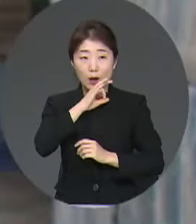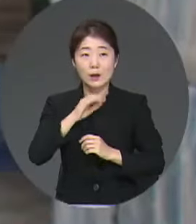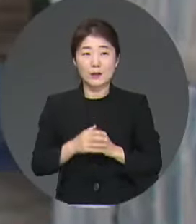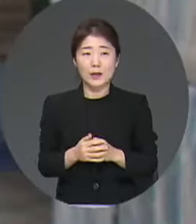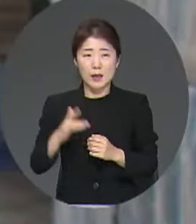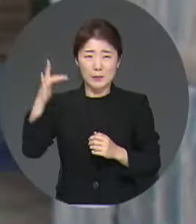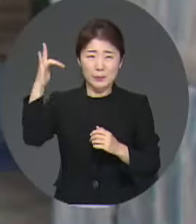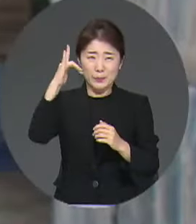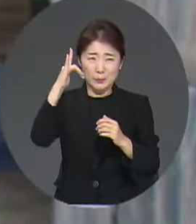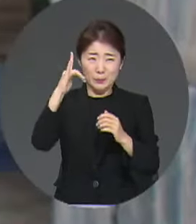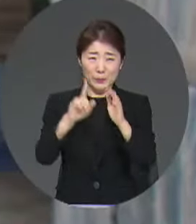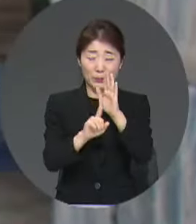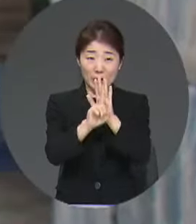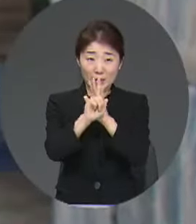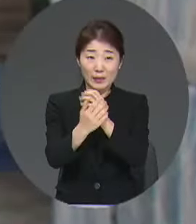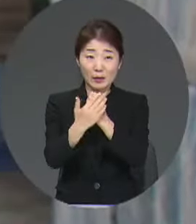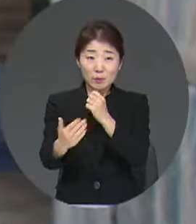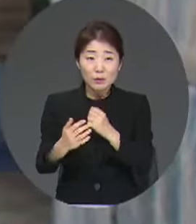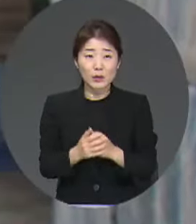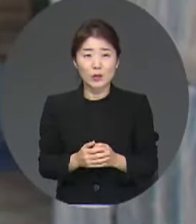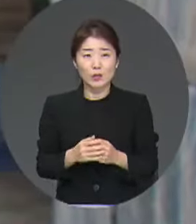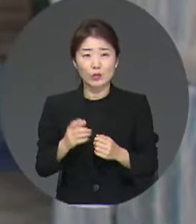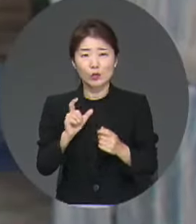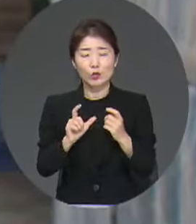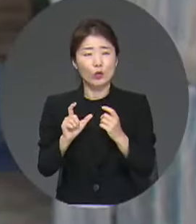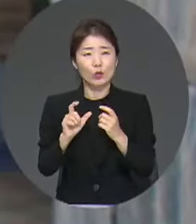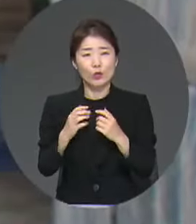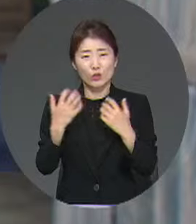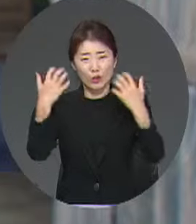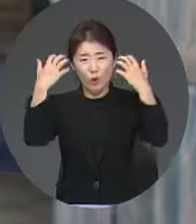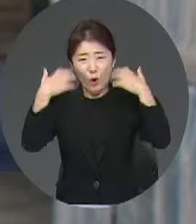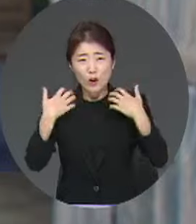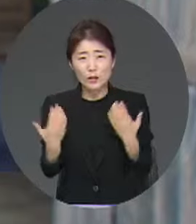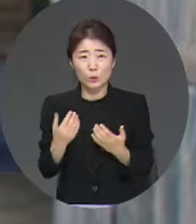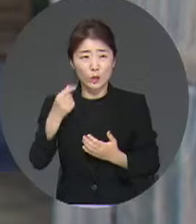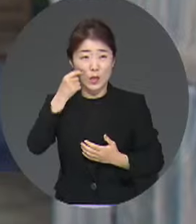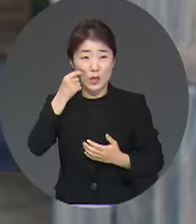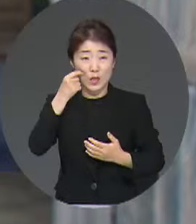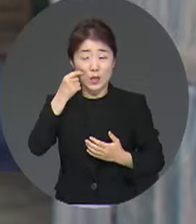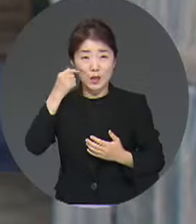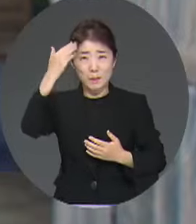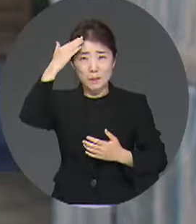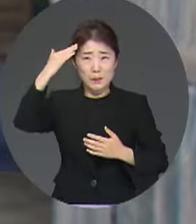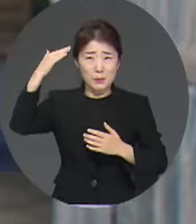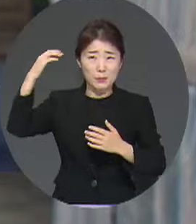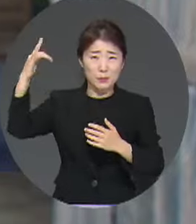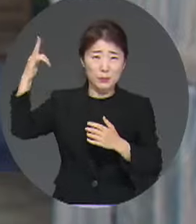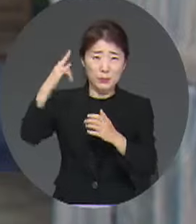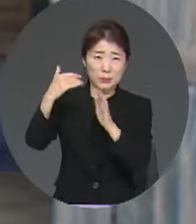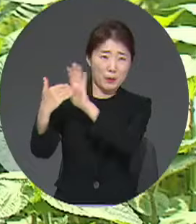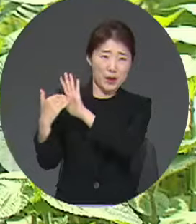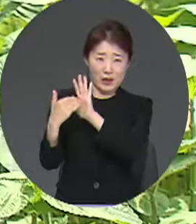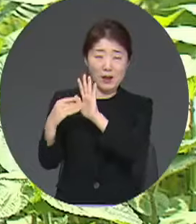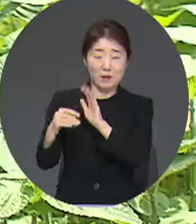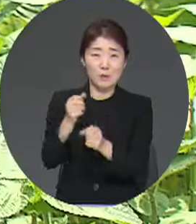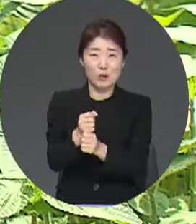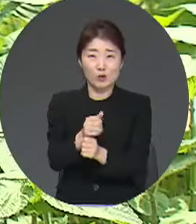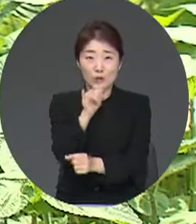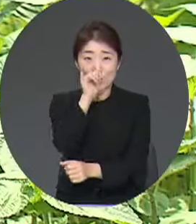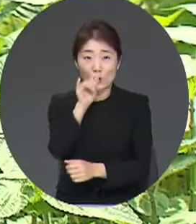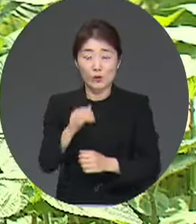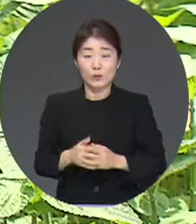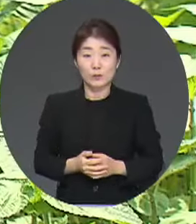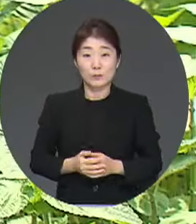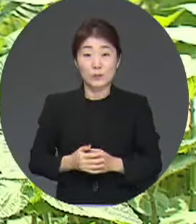했고 너무 더워서 작업을 못하기 때문에 했고 작업할 때는 이렇게 차양막을 쳐갖고 그렇게 작업을 하고 있습니다.